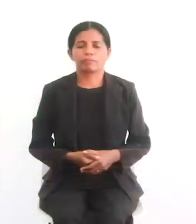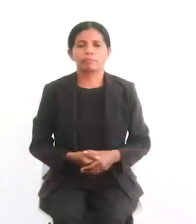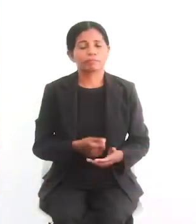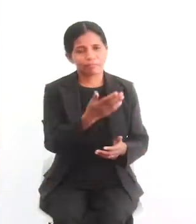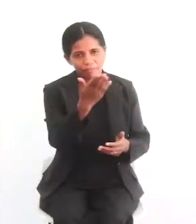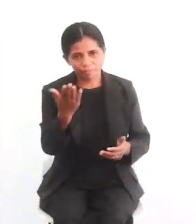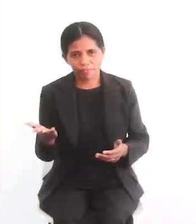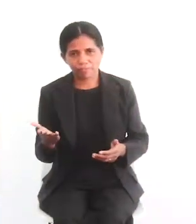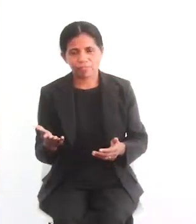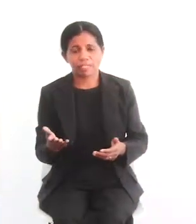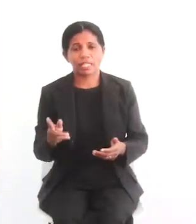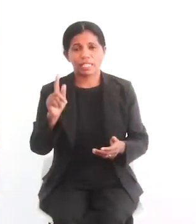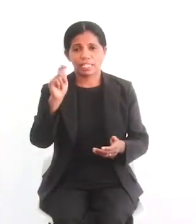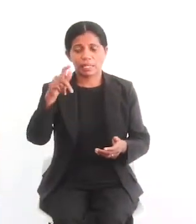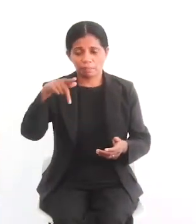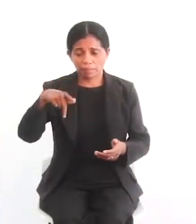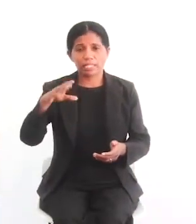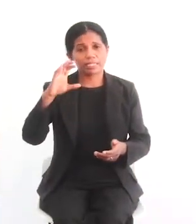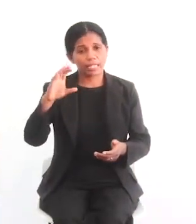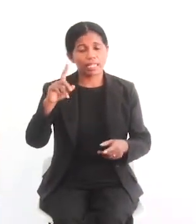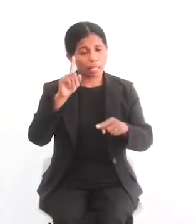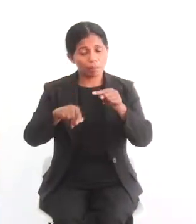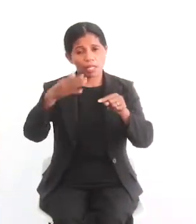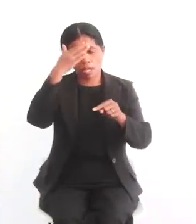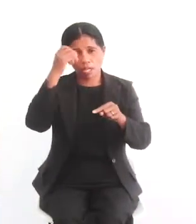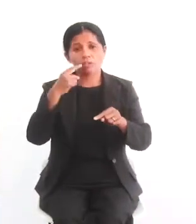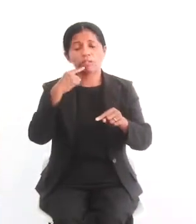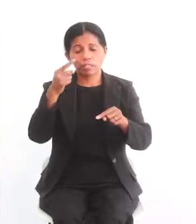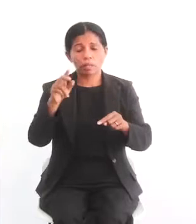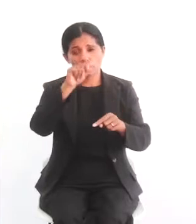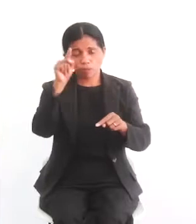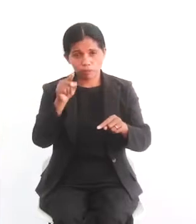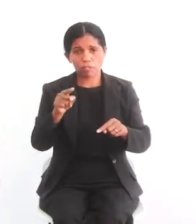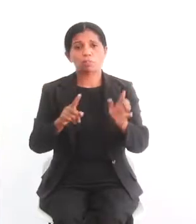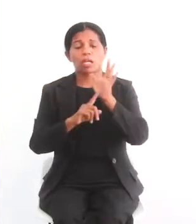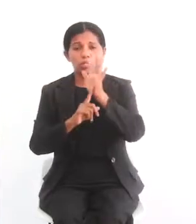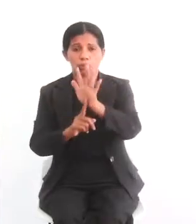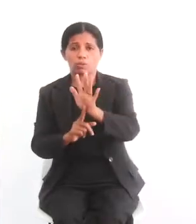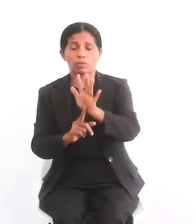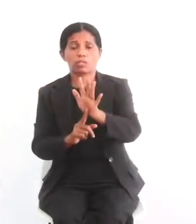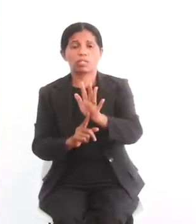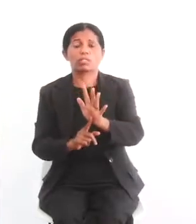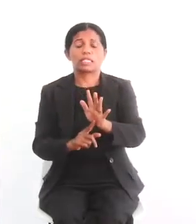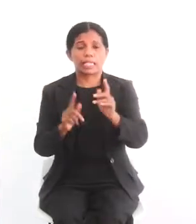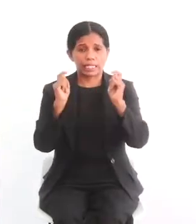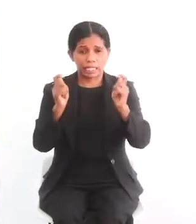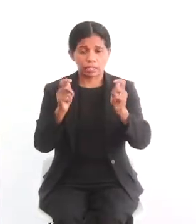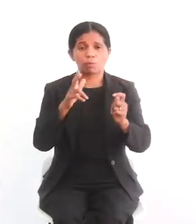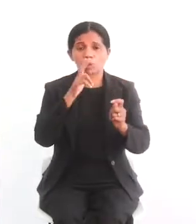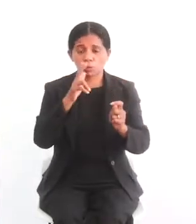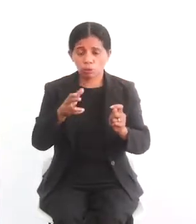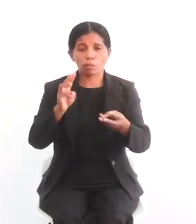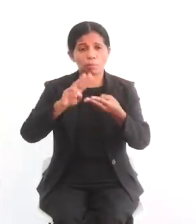Alin sira. Bate pese kita haluha hatamba pergunta sira nibe foi hato durante disciplina tetum